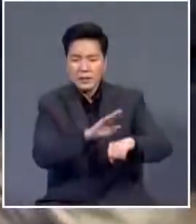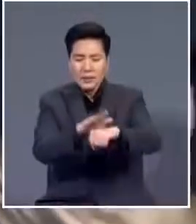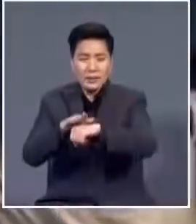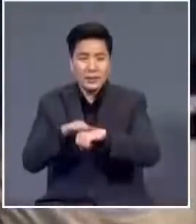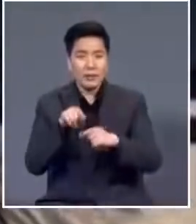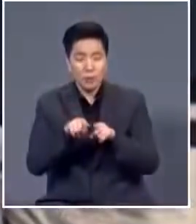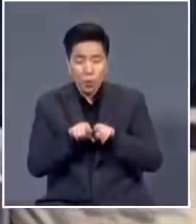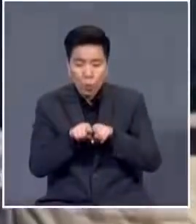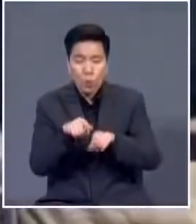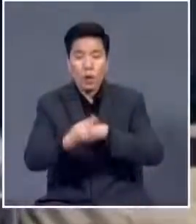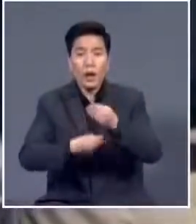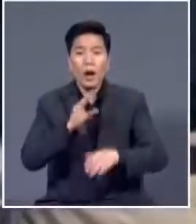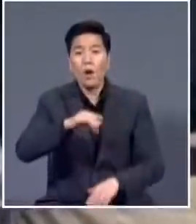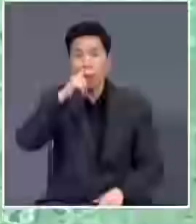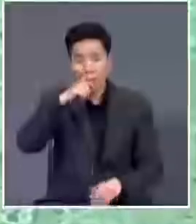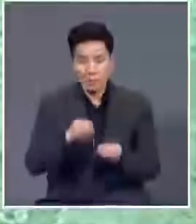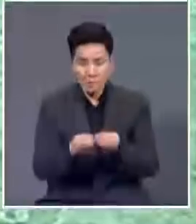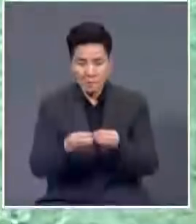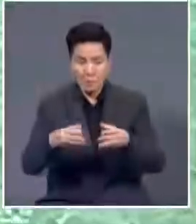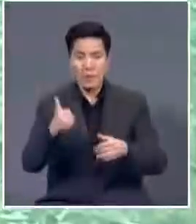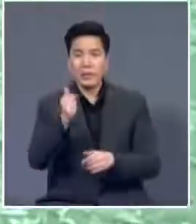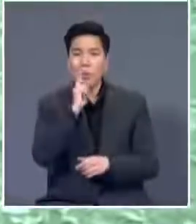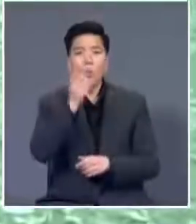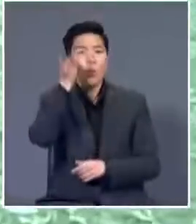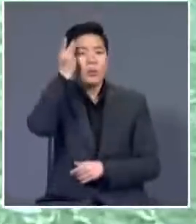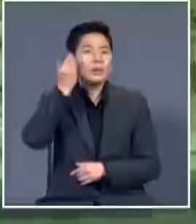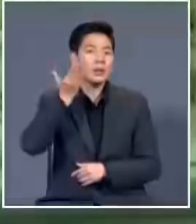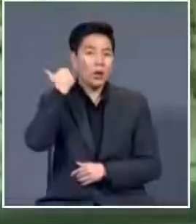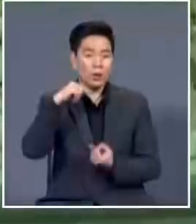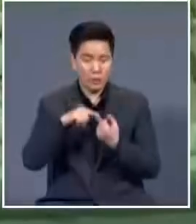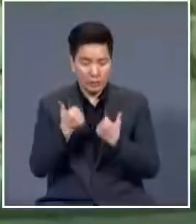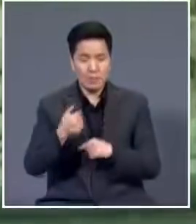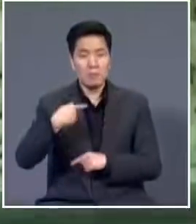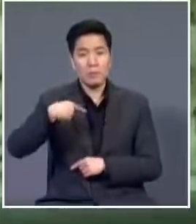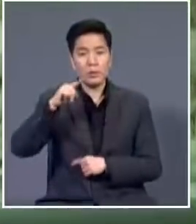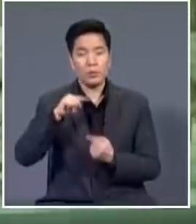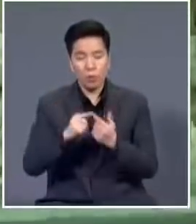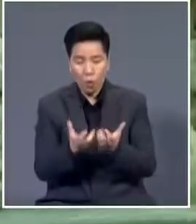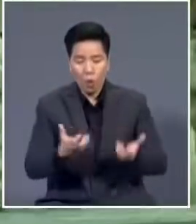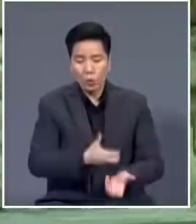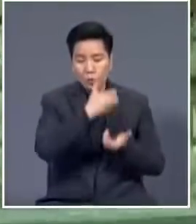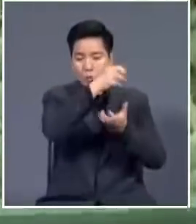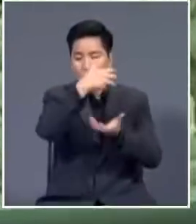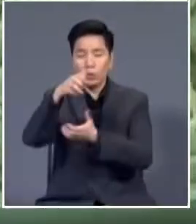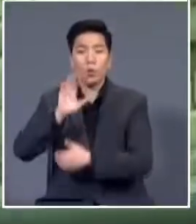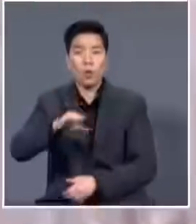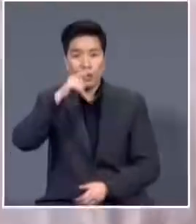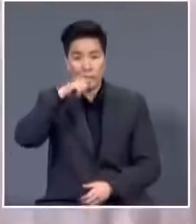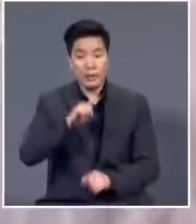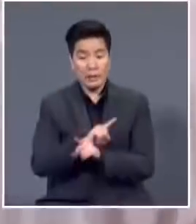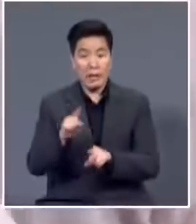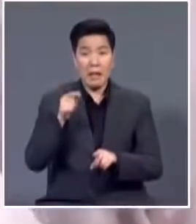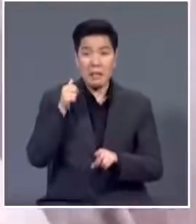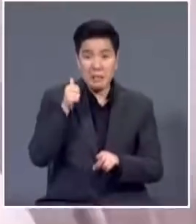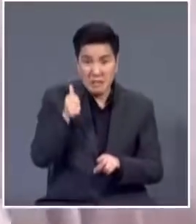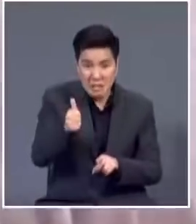ทศคู่ค้าของไทยน่าจะขยายตัวได้ดีกว่าที่คาดไว้เดิมก็จะเป็นผลดีต่อการส่งออกของไทยแต่ผลดีนั้นจะดี